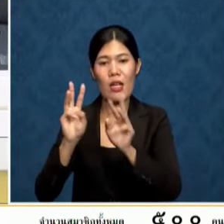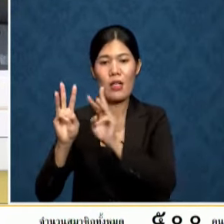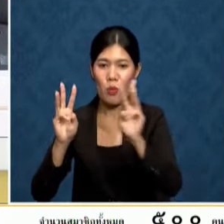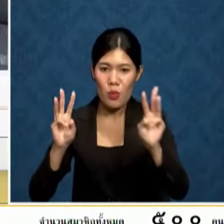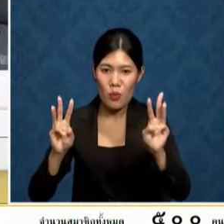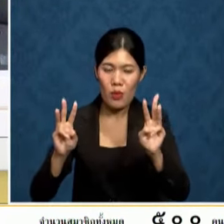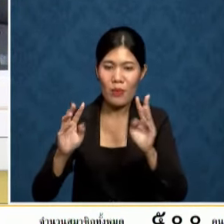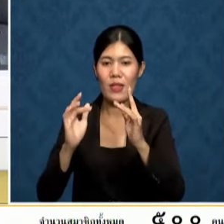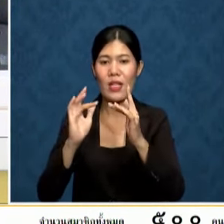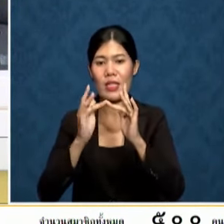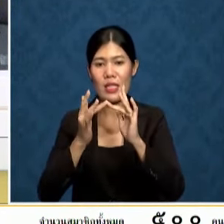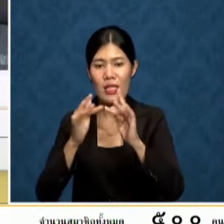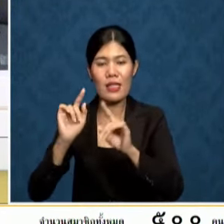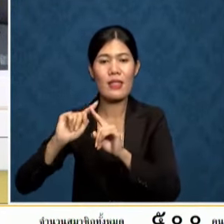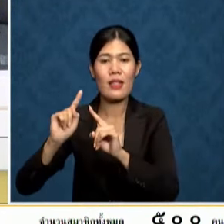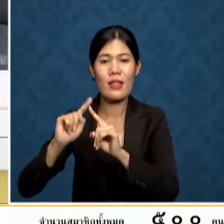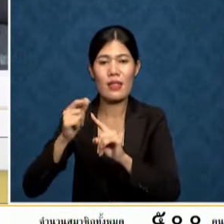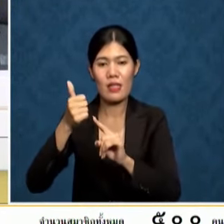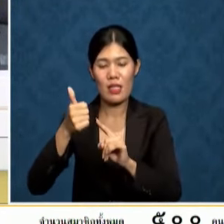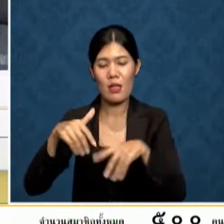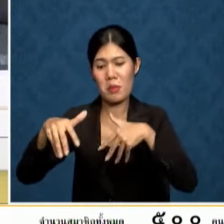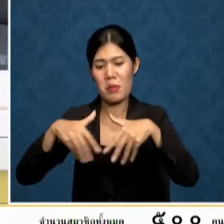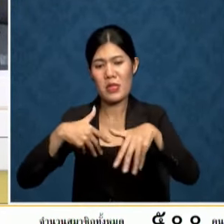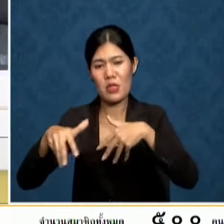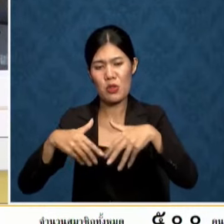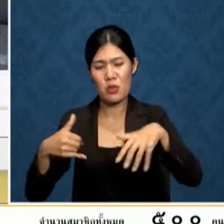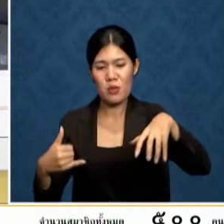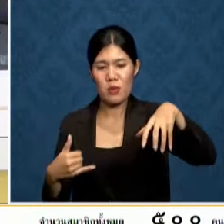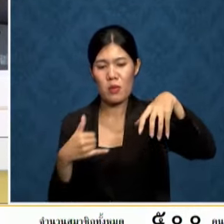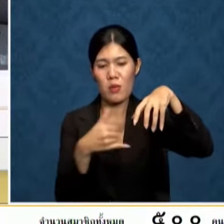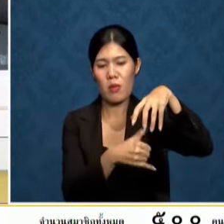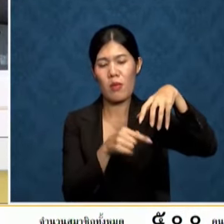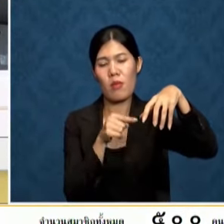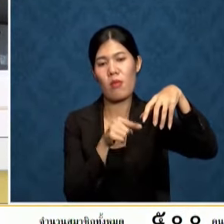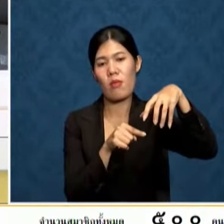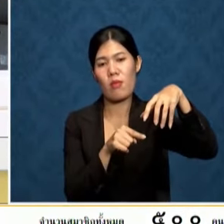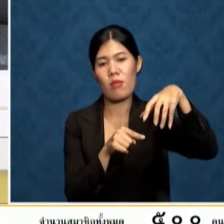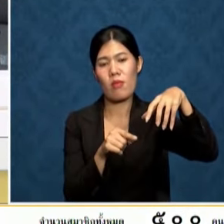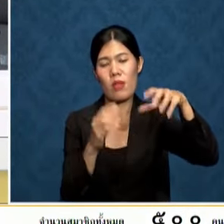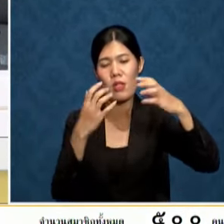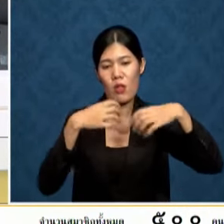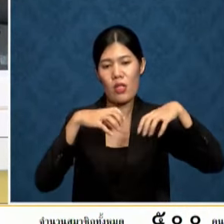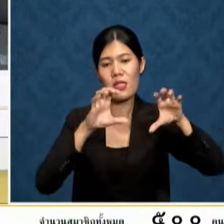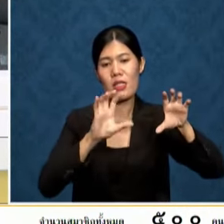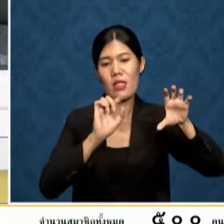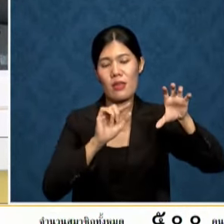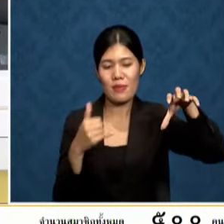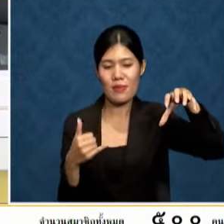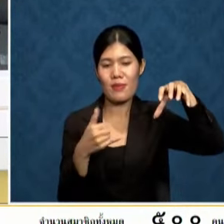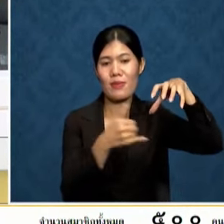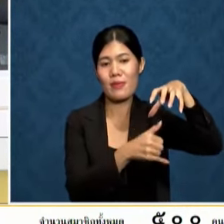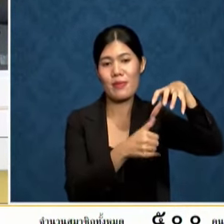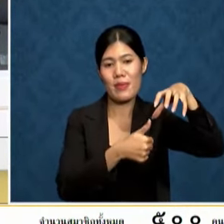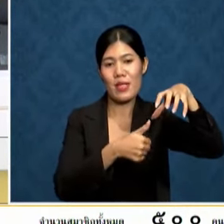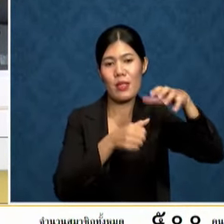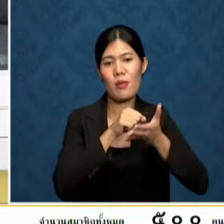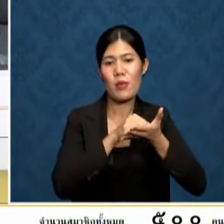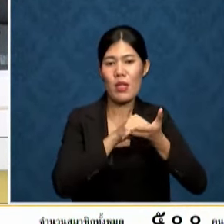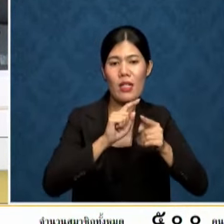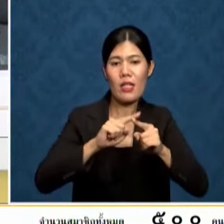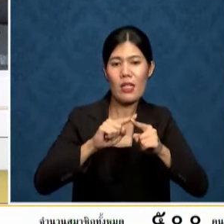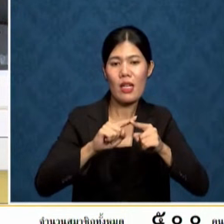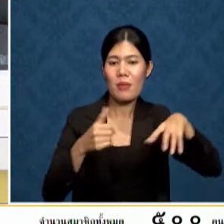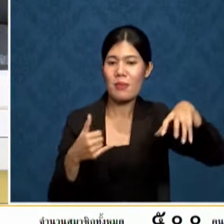ให้ประชาชนเไม่ต้องเสียเวลาในการเดินทางไปยังหน่วยงานของรัฐเพื่อรับบริการสำหรับหลายๆ